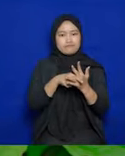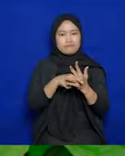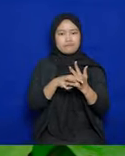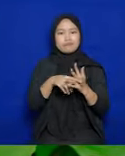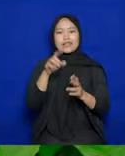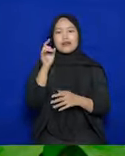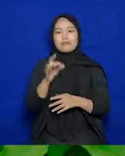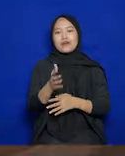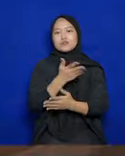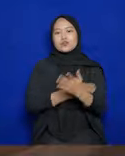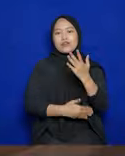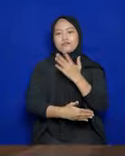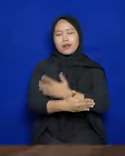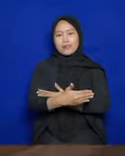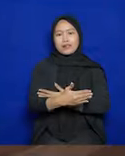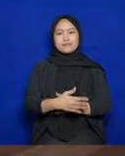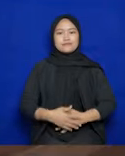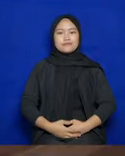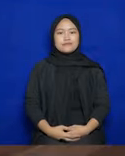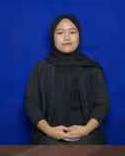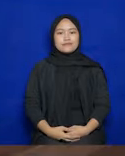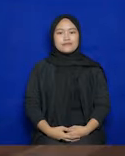termasuk masyarakat difabel.